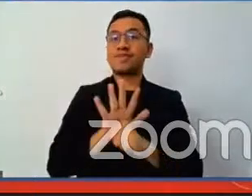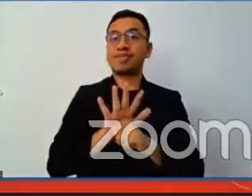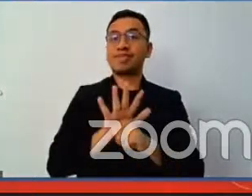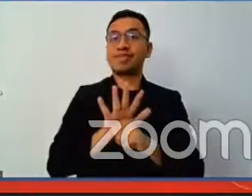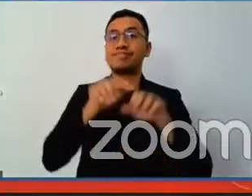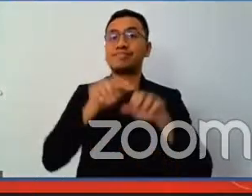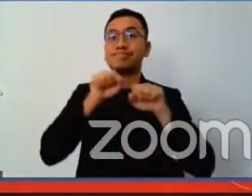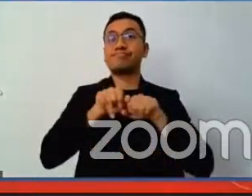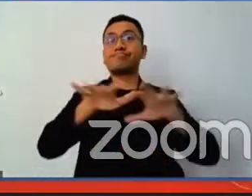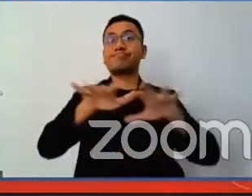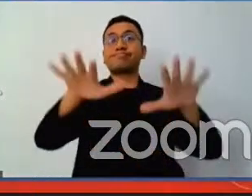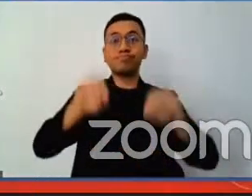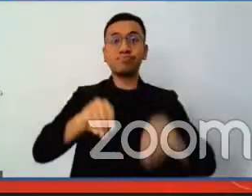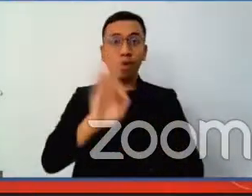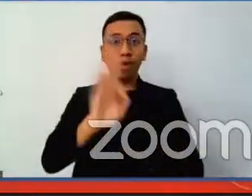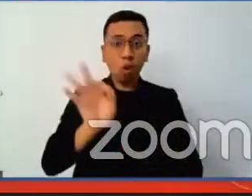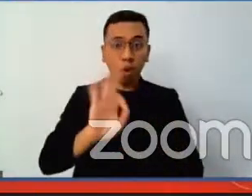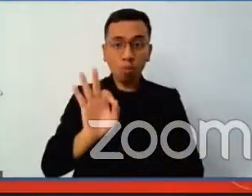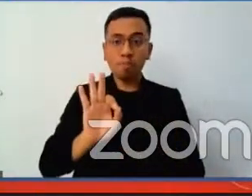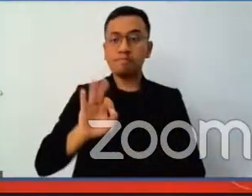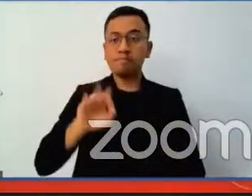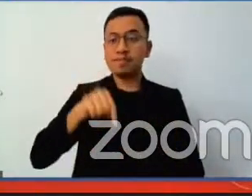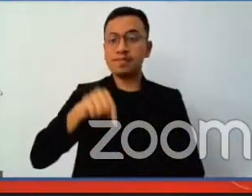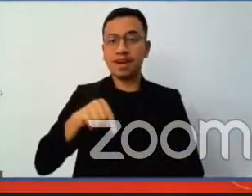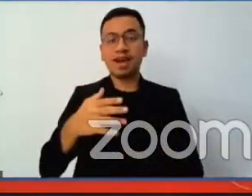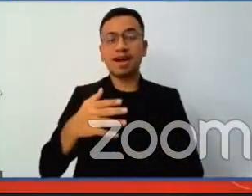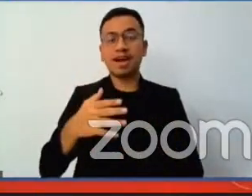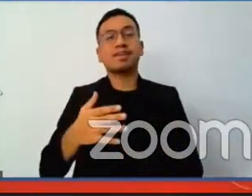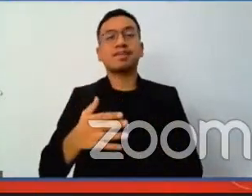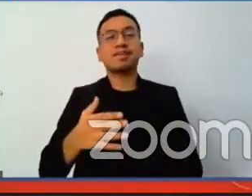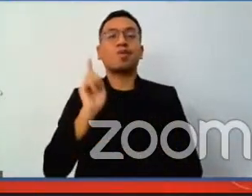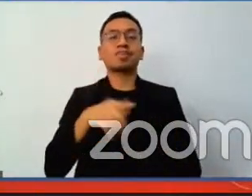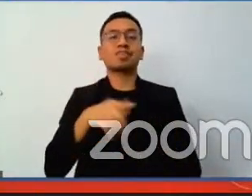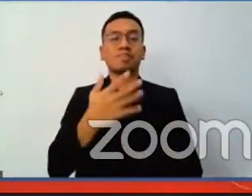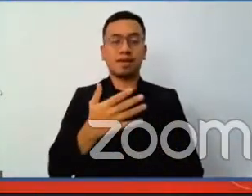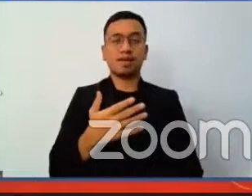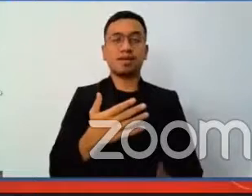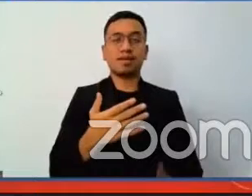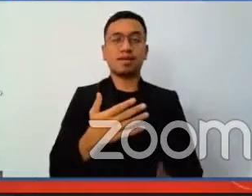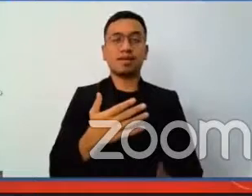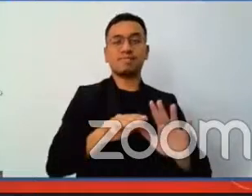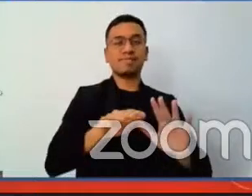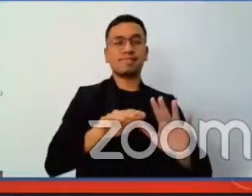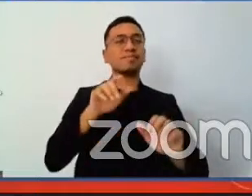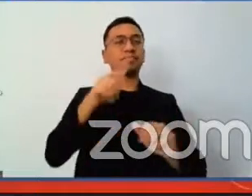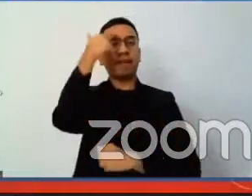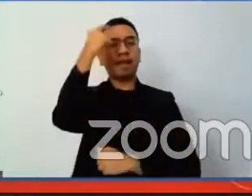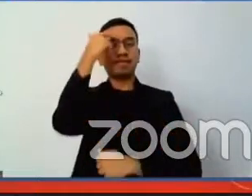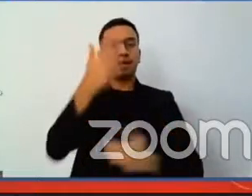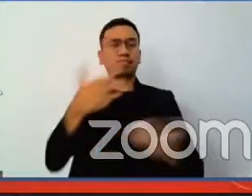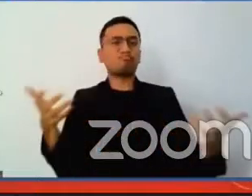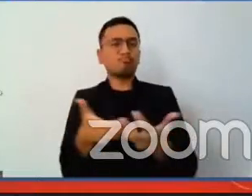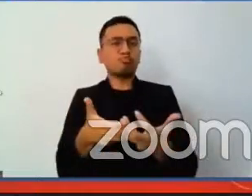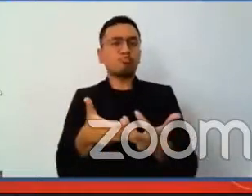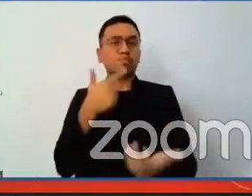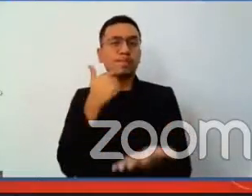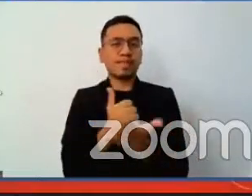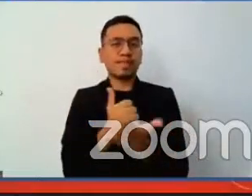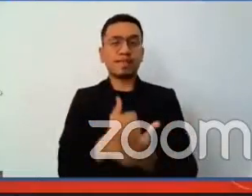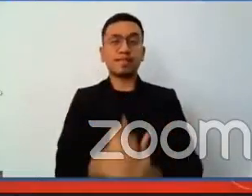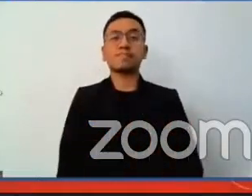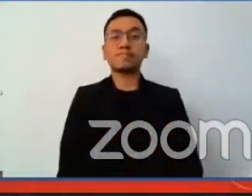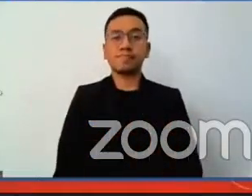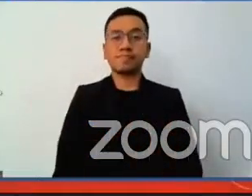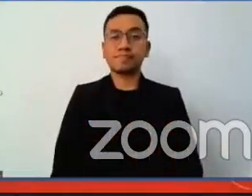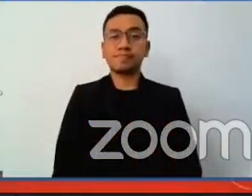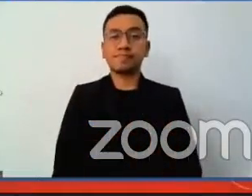belum mereda mengharuskan kita mampu beradaptasi dan meningkatkan kualitas dalam pelaksanaan pembelajaran jarak jauh.